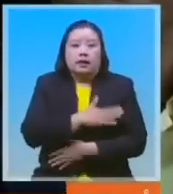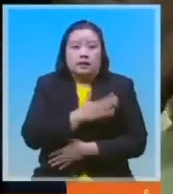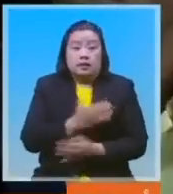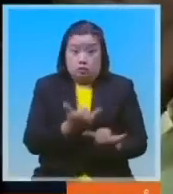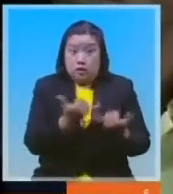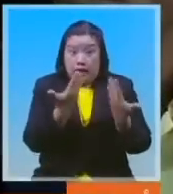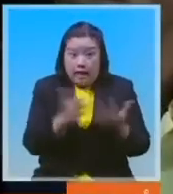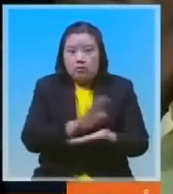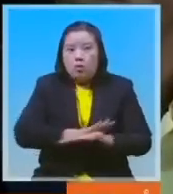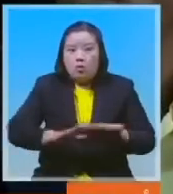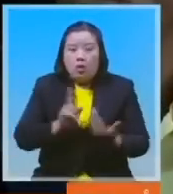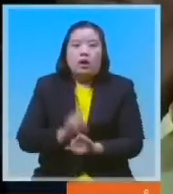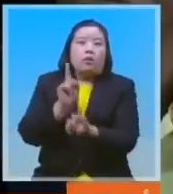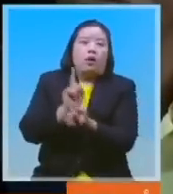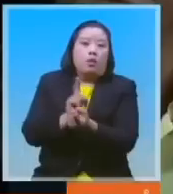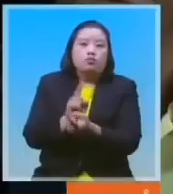ครับ